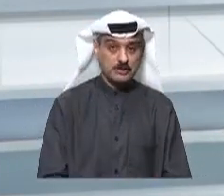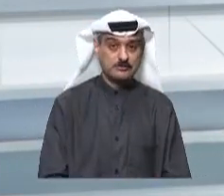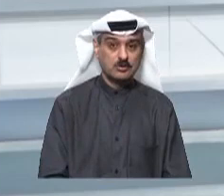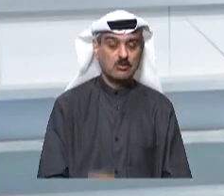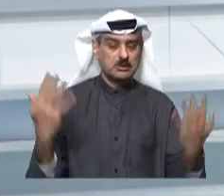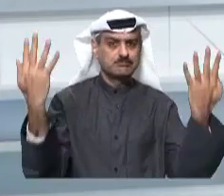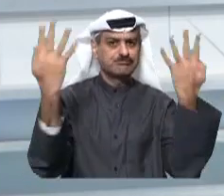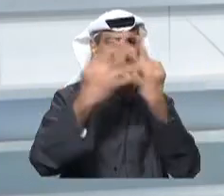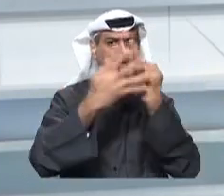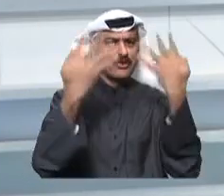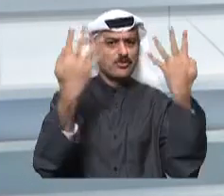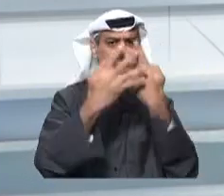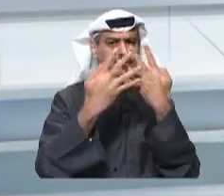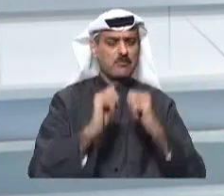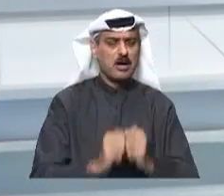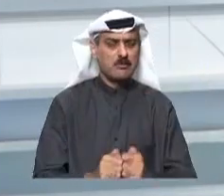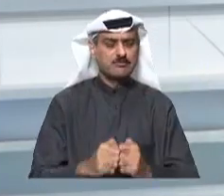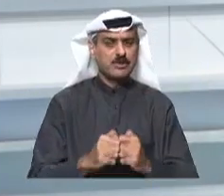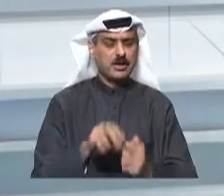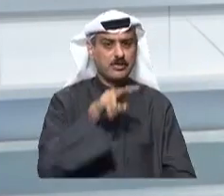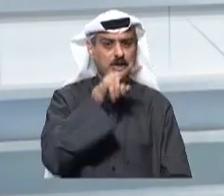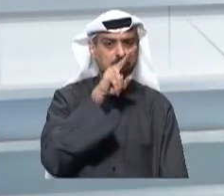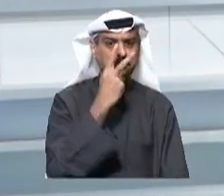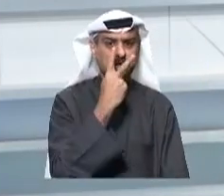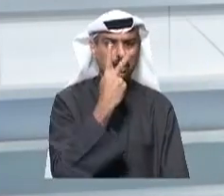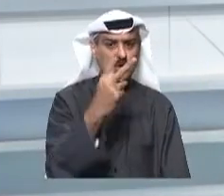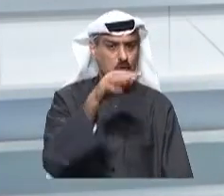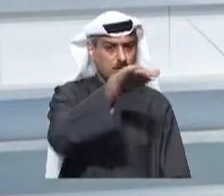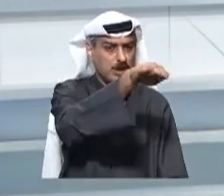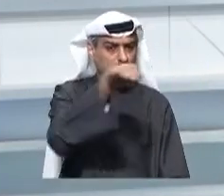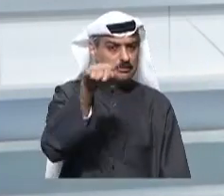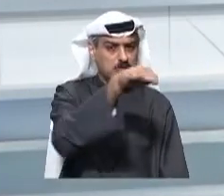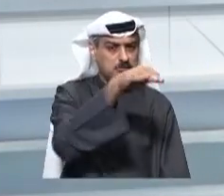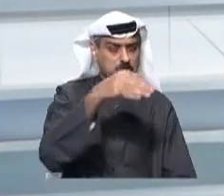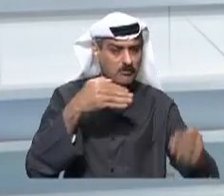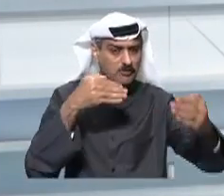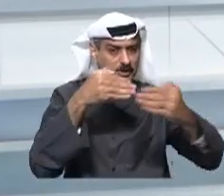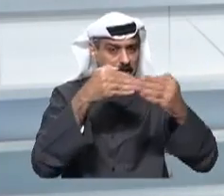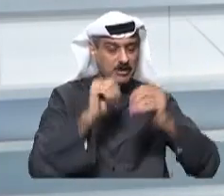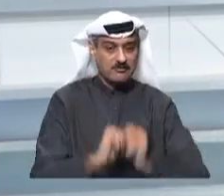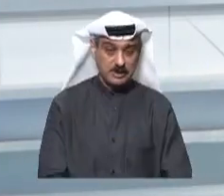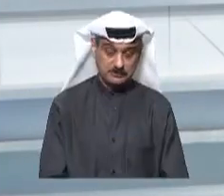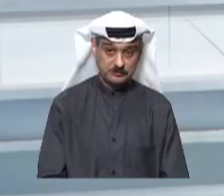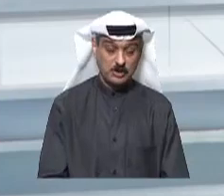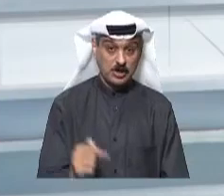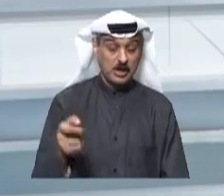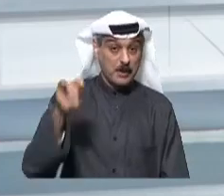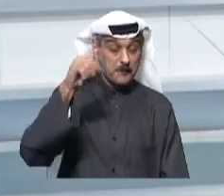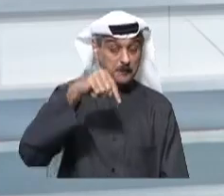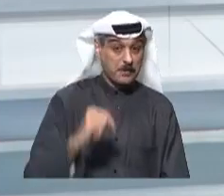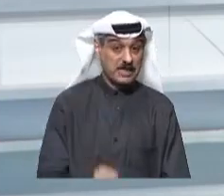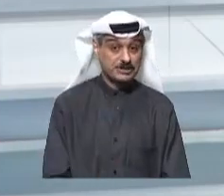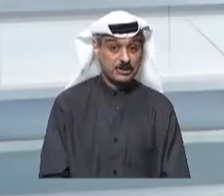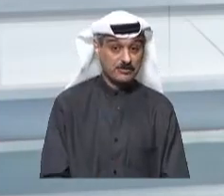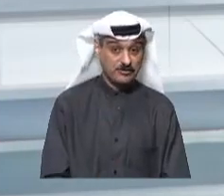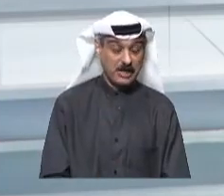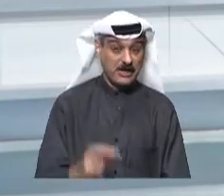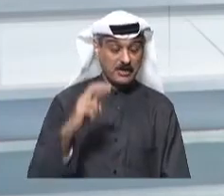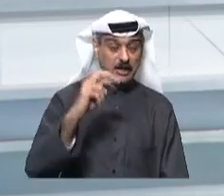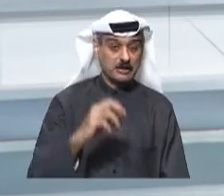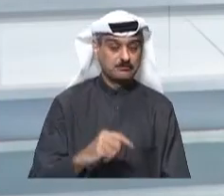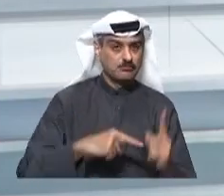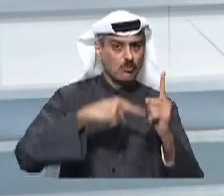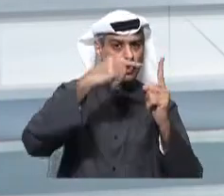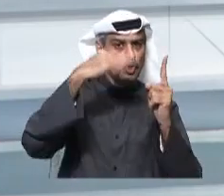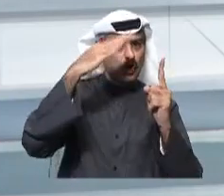أيضا واردة، لذلك تراجع وتدني مدى الرؤية الأفقية أيضا وارد خلال يوم الغد. العظمى 17 والصغرى